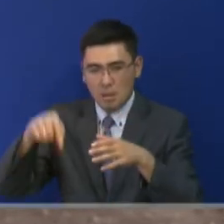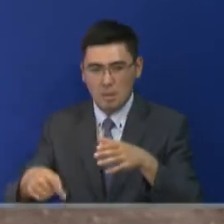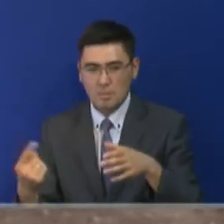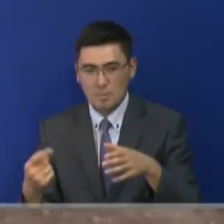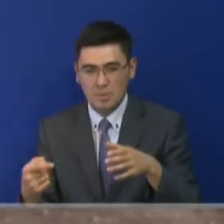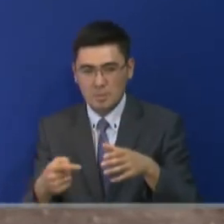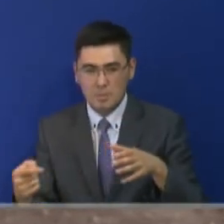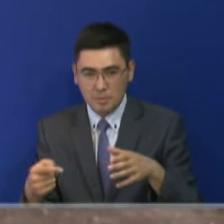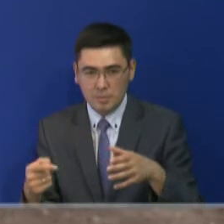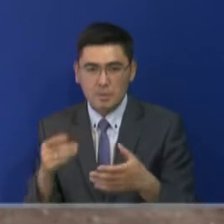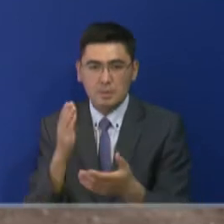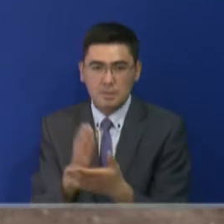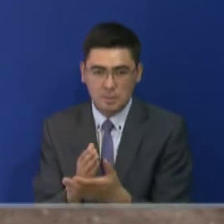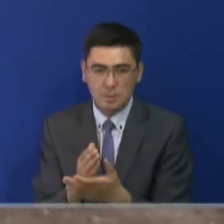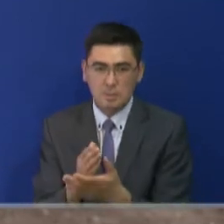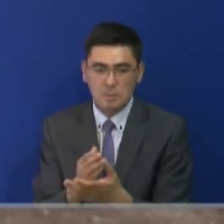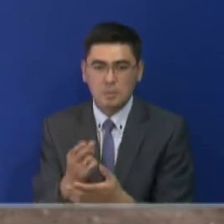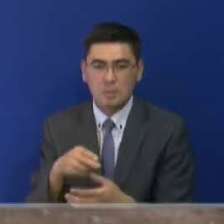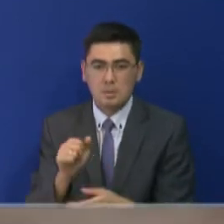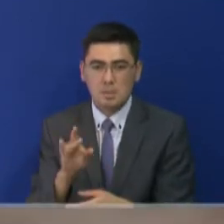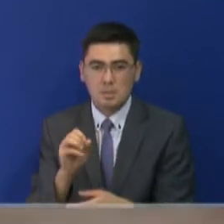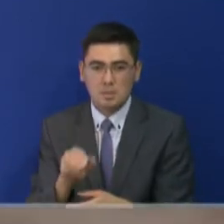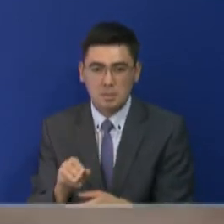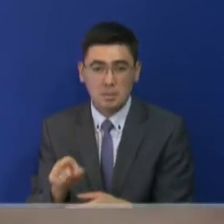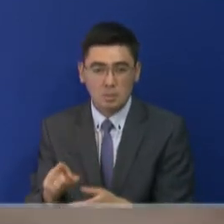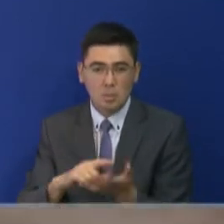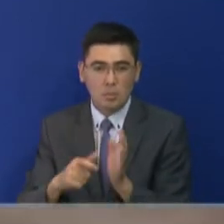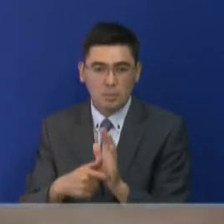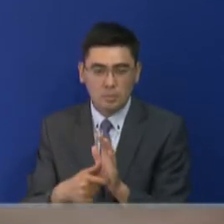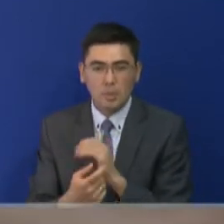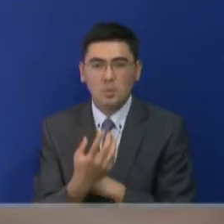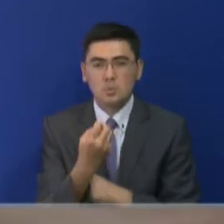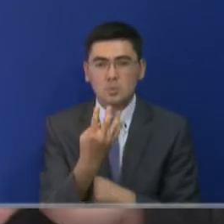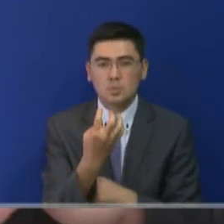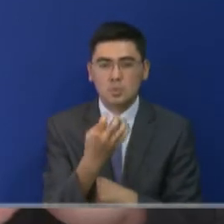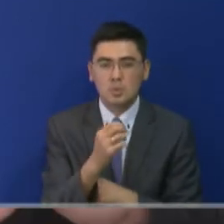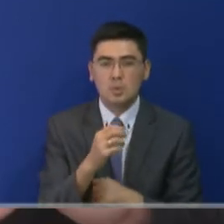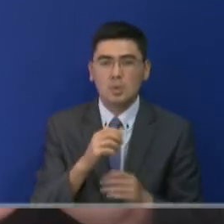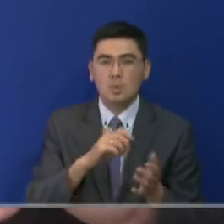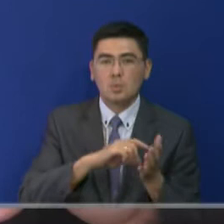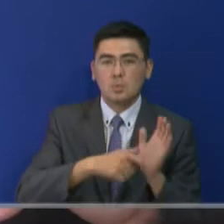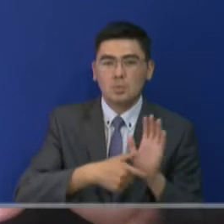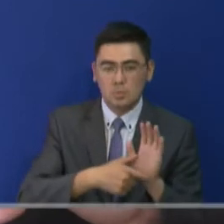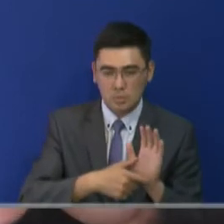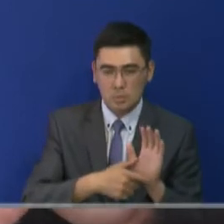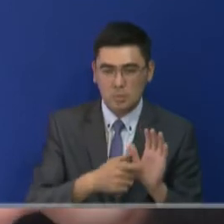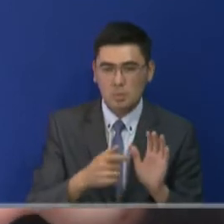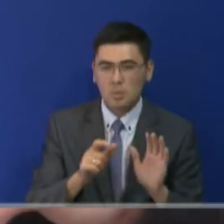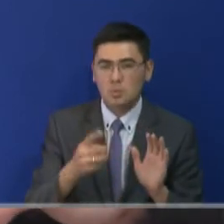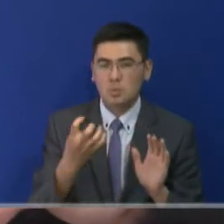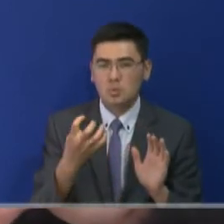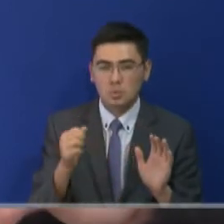дәрет алатын жері бар. Бер жағында жоспарлап жатырмыз 400 адамға қатымхана. Ішінде Құран оқитын жері